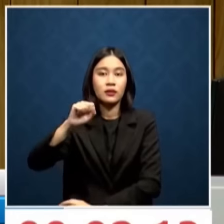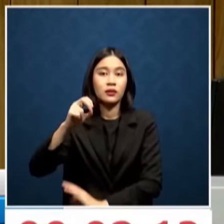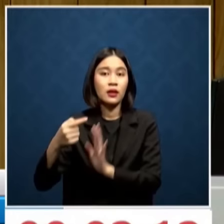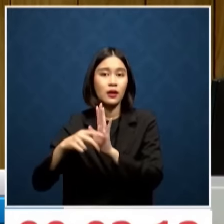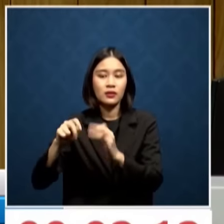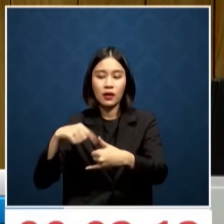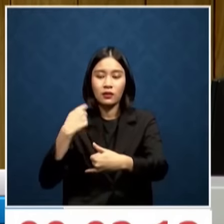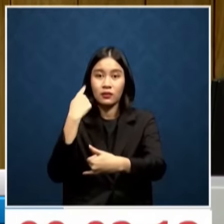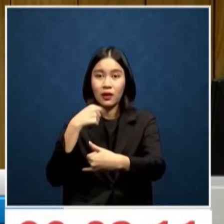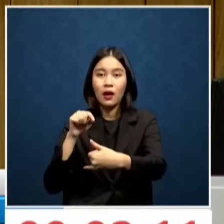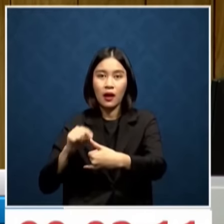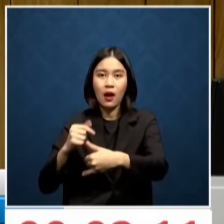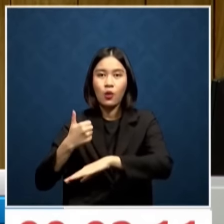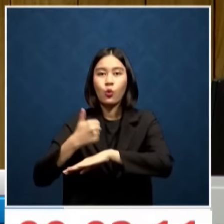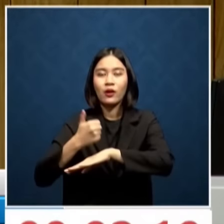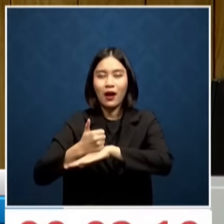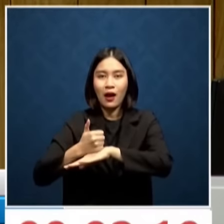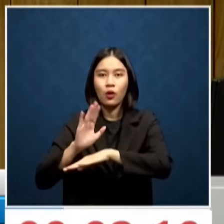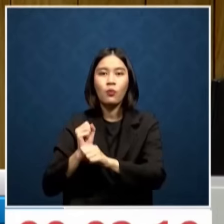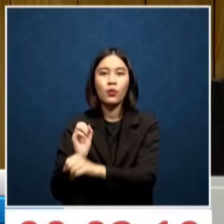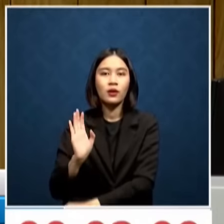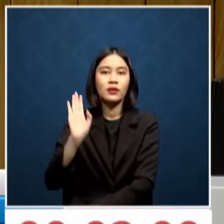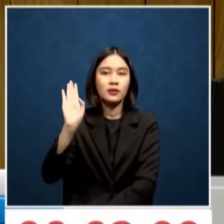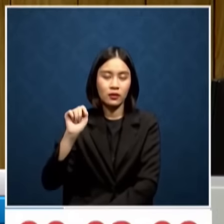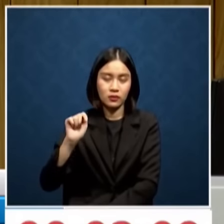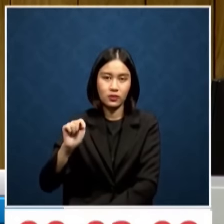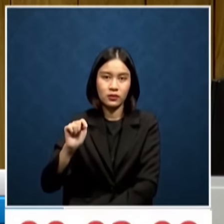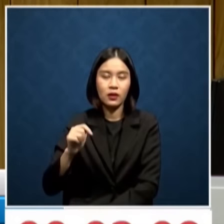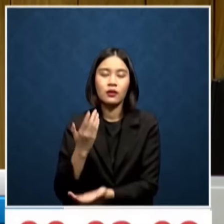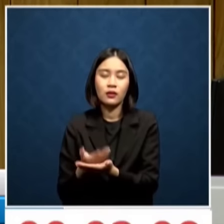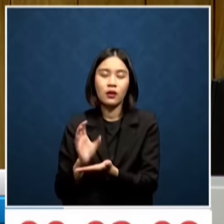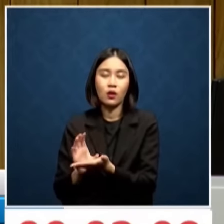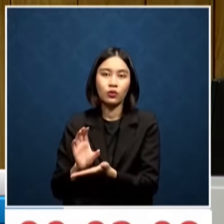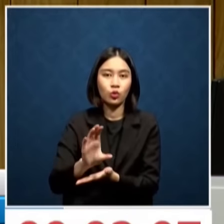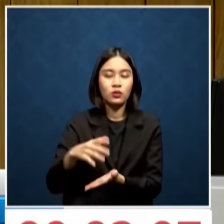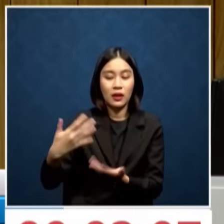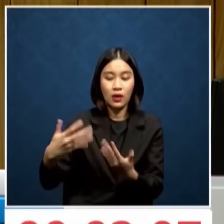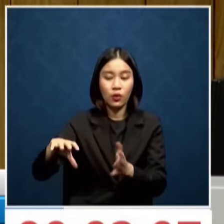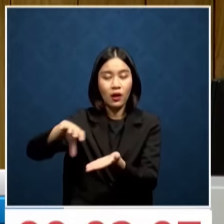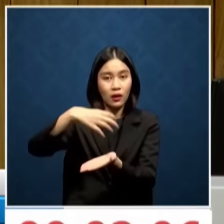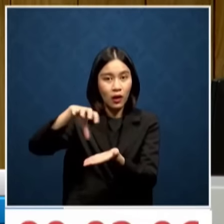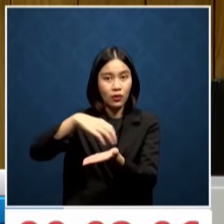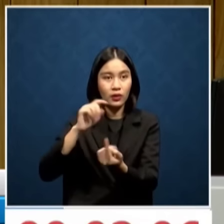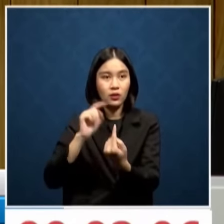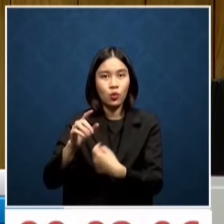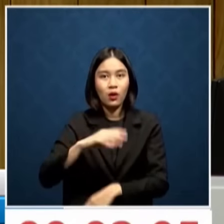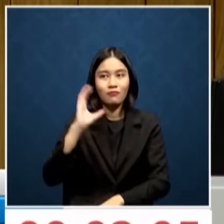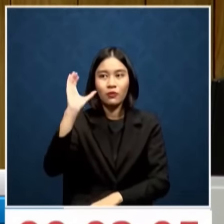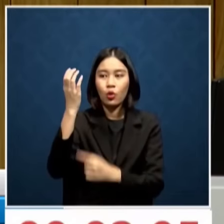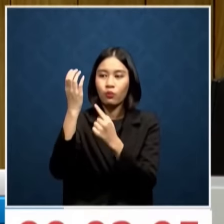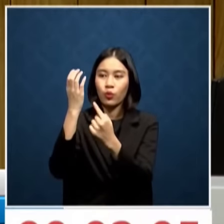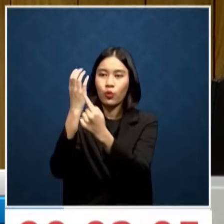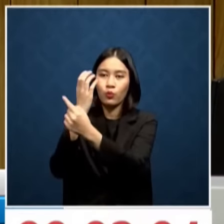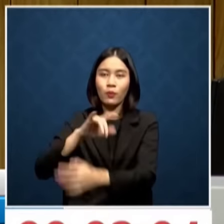เจนสันหวงคือ CEO ครับ Nvidia เขาเป็นคนไต้หวันเหมือนกันเขามาลงทุนแล้วเขาก็เล่าให้ฟังว่าเขาไปทั่วโลกนะเข